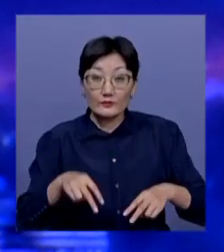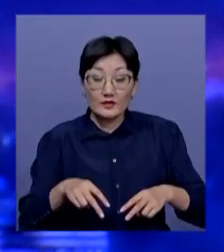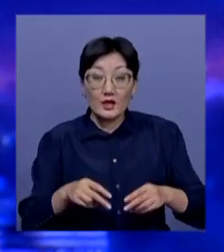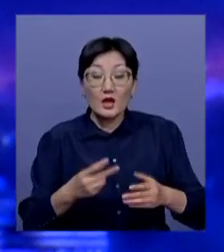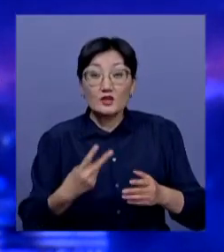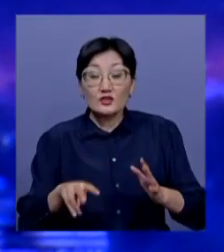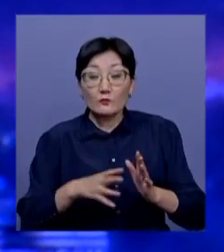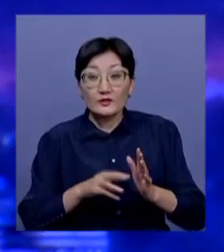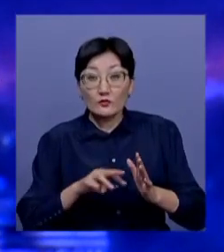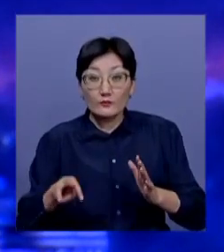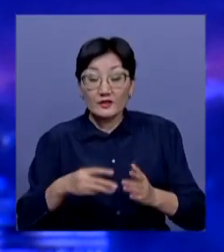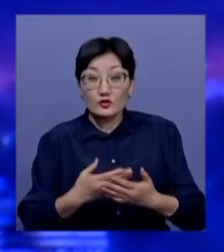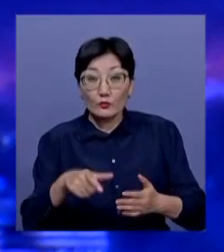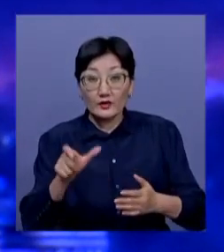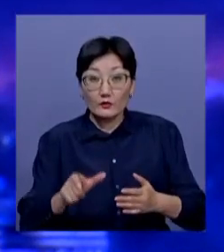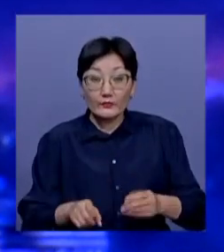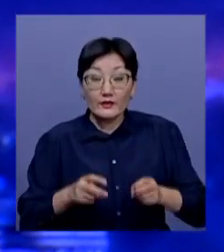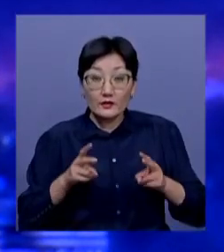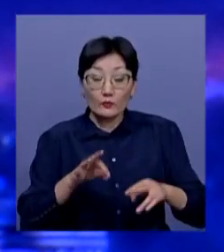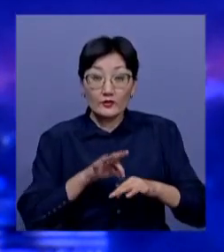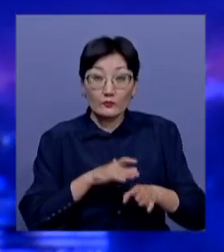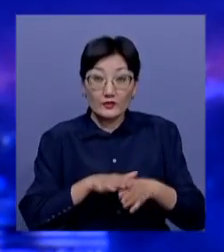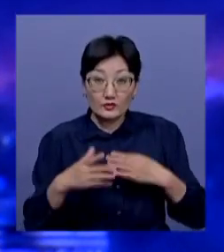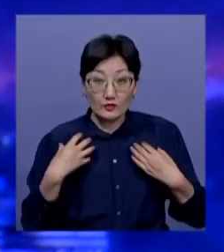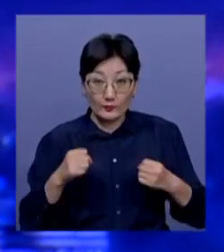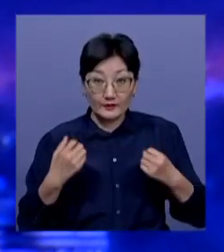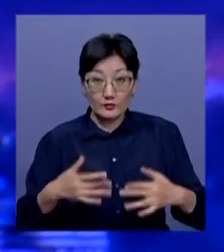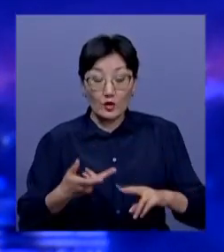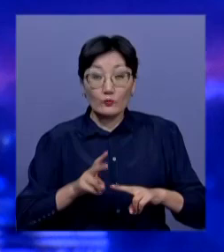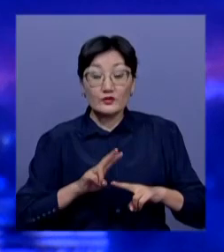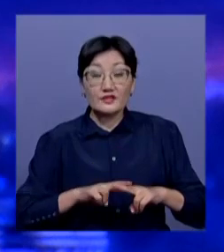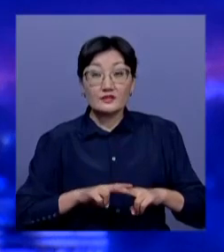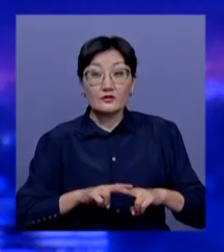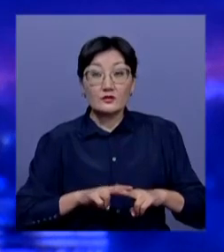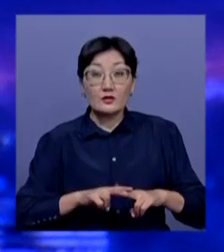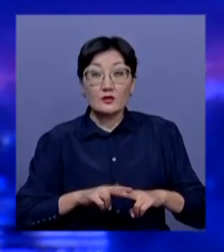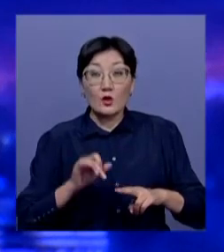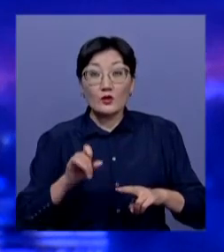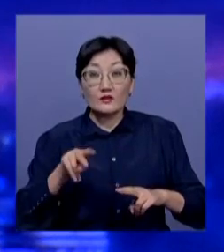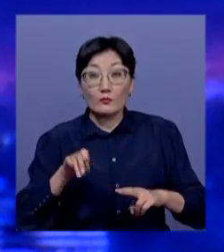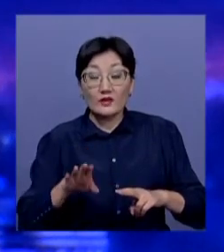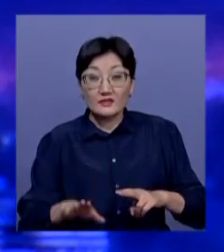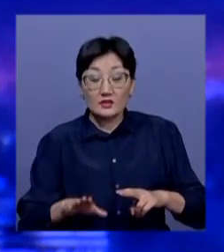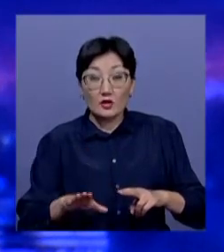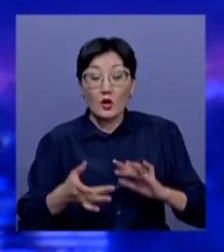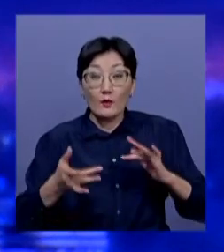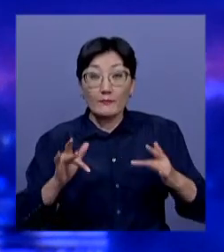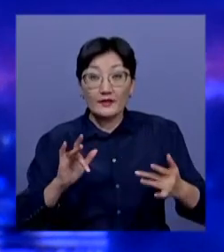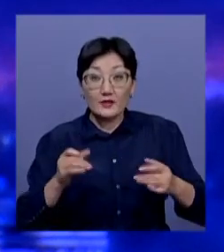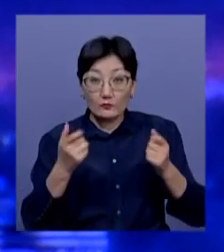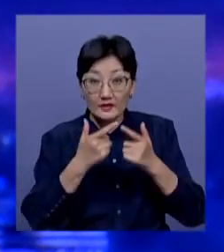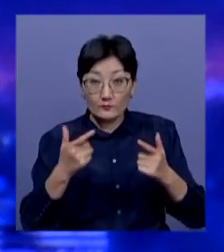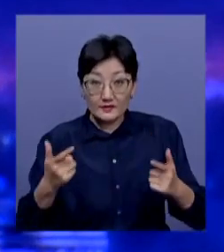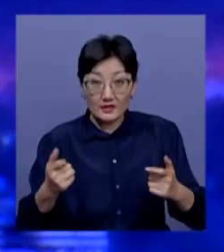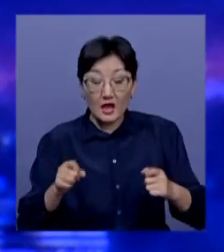Ал 29 миллионға жуық адам қауіпті дерттен сауығып шыққан. Бұл Worldometer порталының мәліметі.